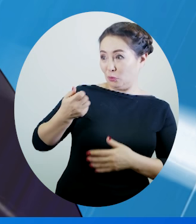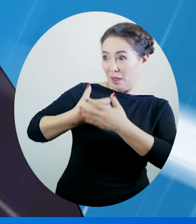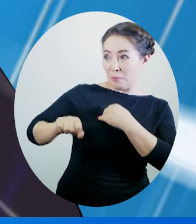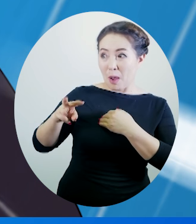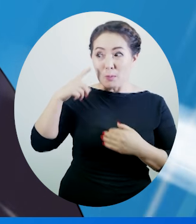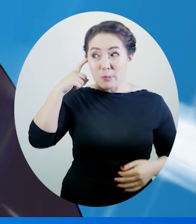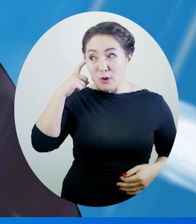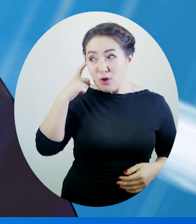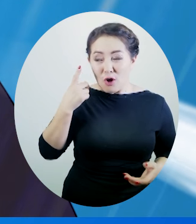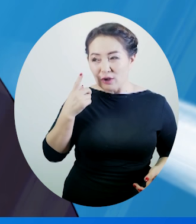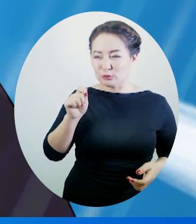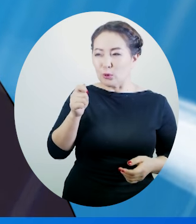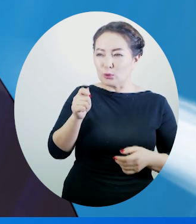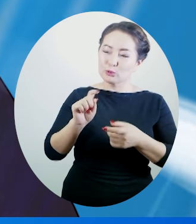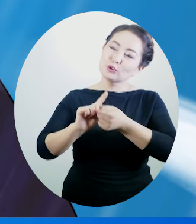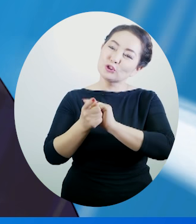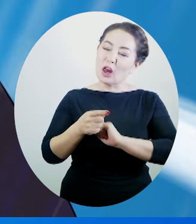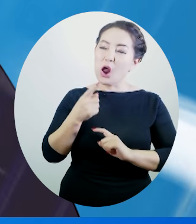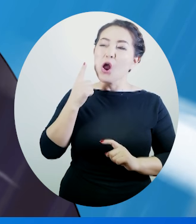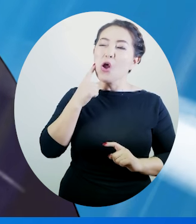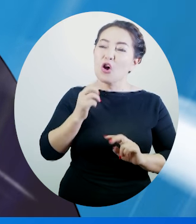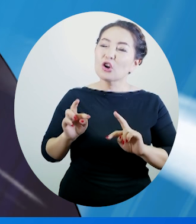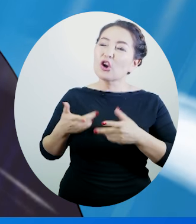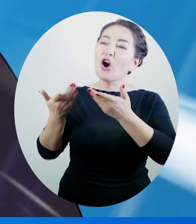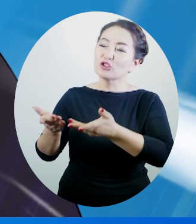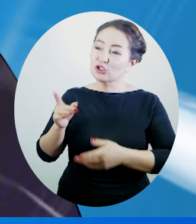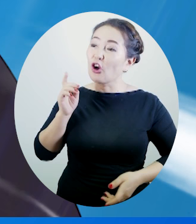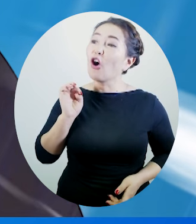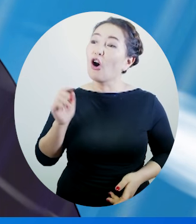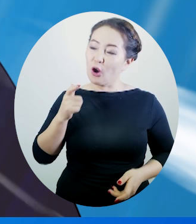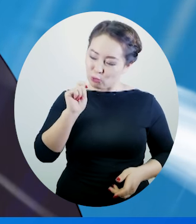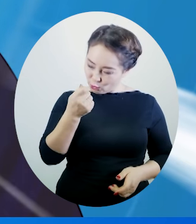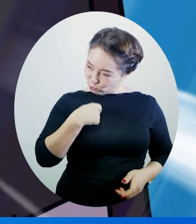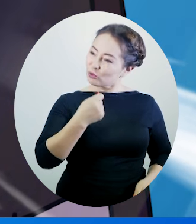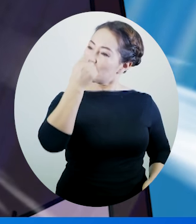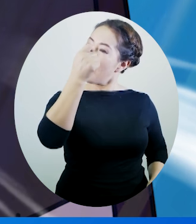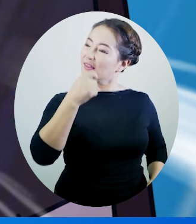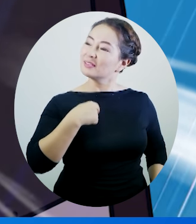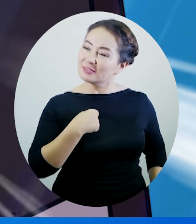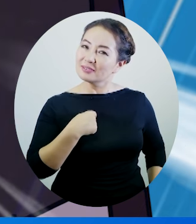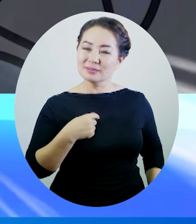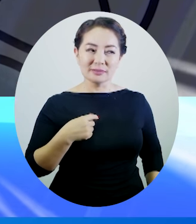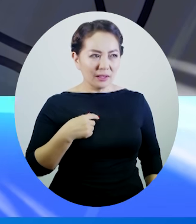Би чамайг дэлгүүр авч магадгүй гэж мэдсэн болохоор төлхөөрнийхөө оронд мөсөн чихэр тавьсан байсан юм. Төлхөөр энд байна.